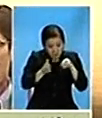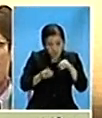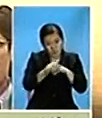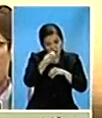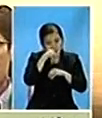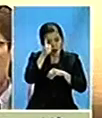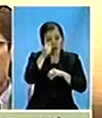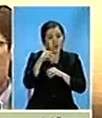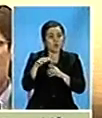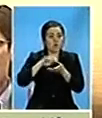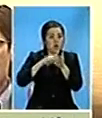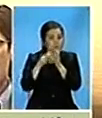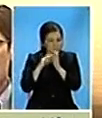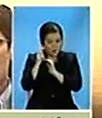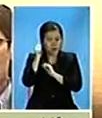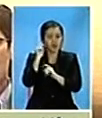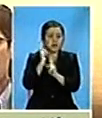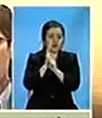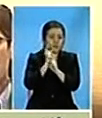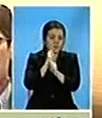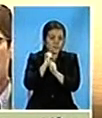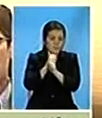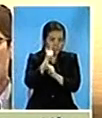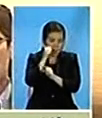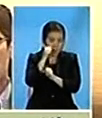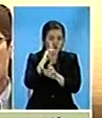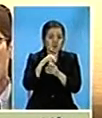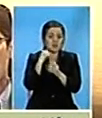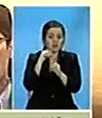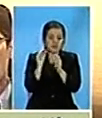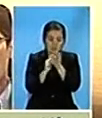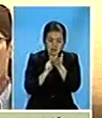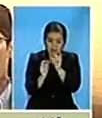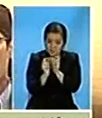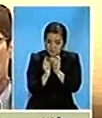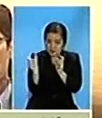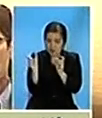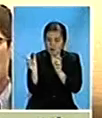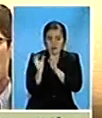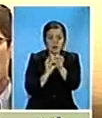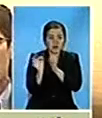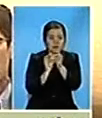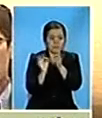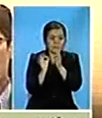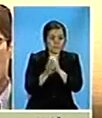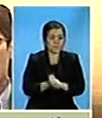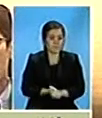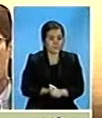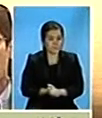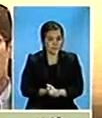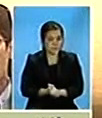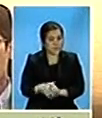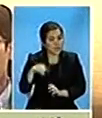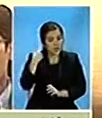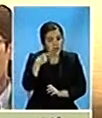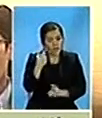วพวกนั้นใช้ได้หมดนะครับใช้ได้ตามมันเนี่ยอันนี้เราเขียนเผื่อว่าอย่างที่บางง่ายๆสั้นๆว่าใครไปทำอะไรม